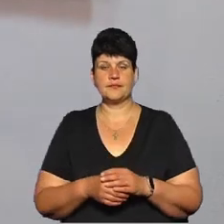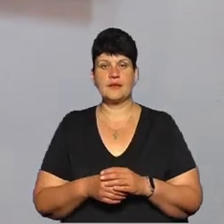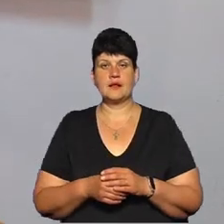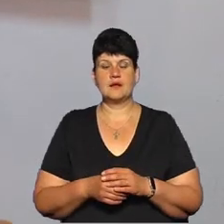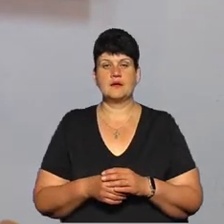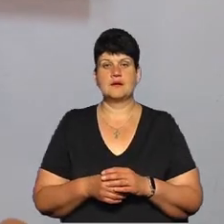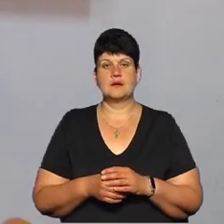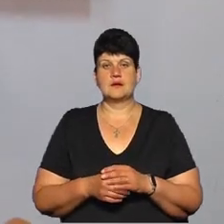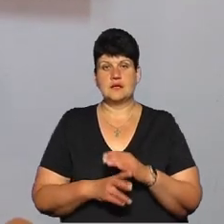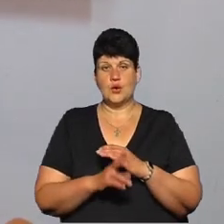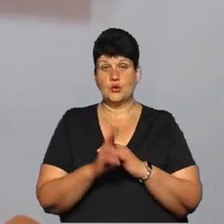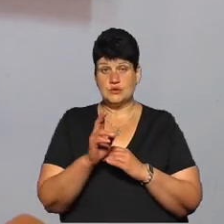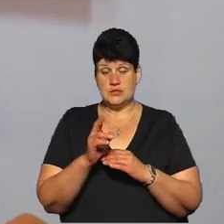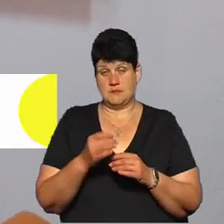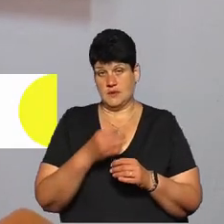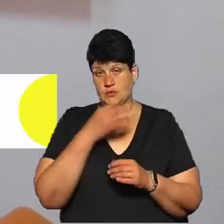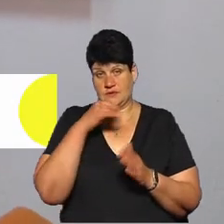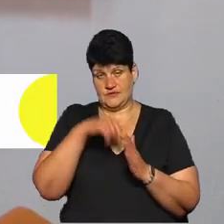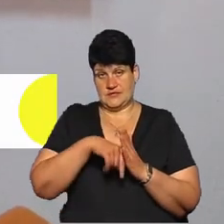сподобалось його зсередини малювати.